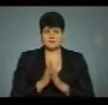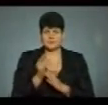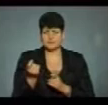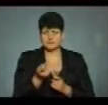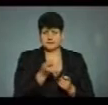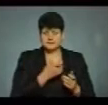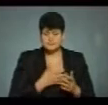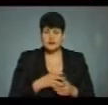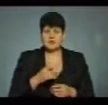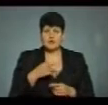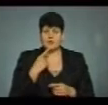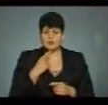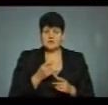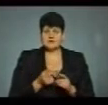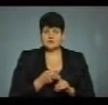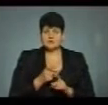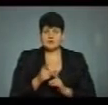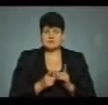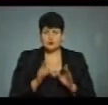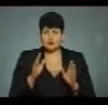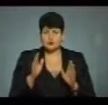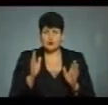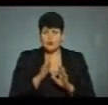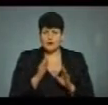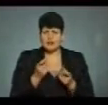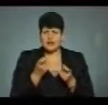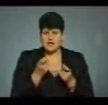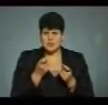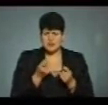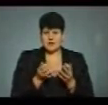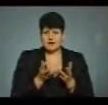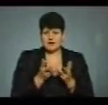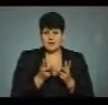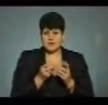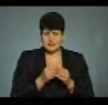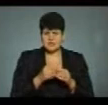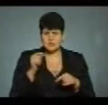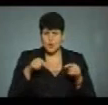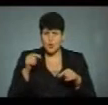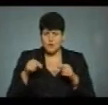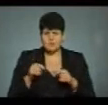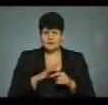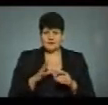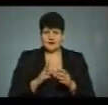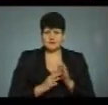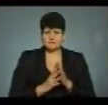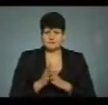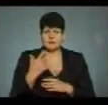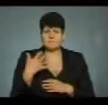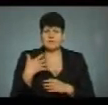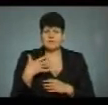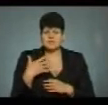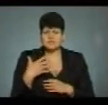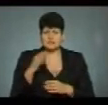Володимир Новосад. За його словами, через зміну погоди і малу кількість опадів взимку на полях Великогаївської громади не зійшло 50% озимого